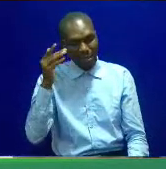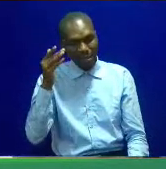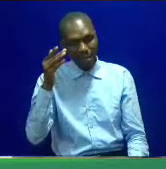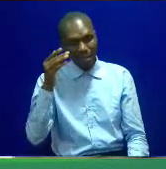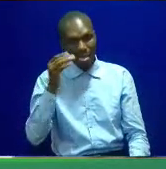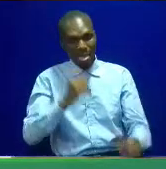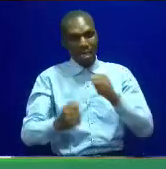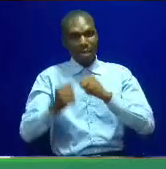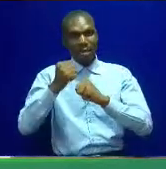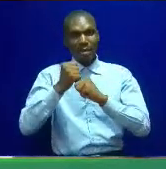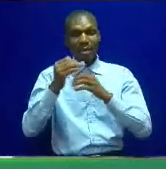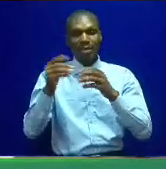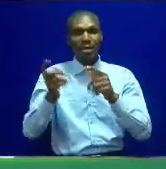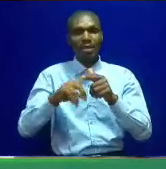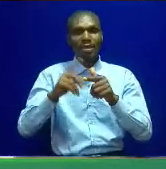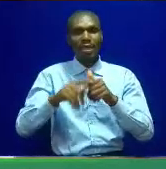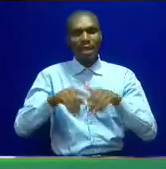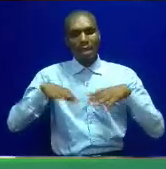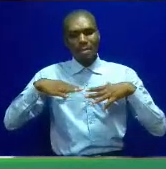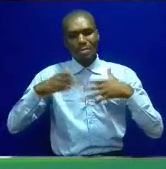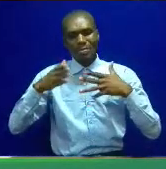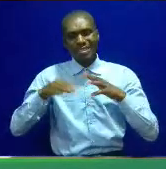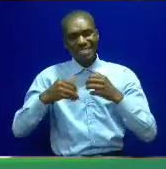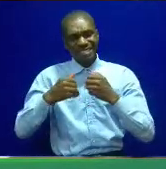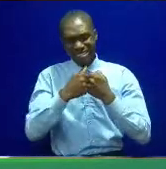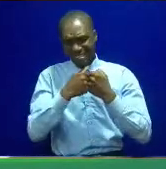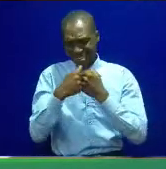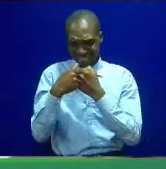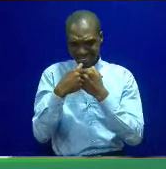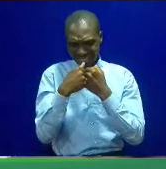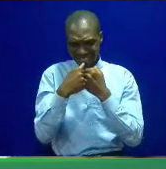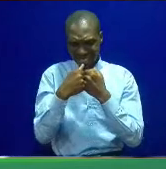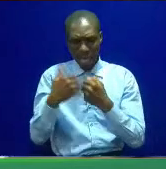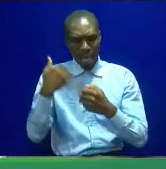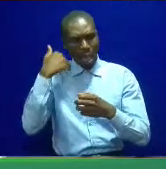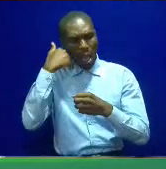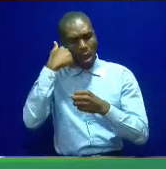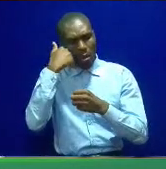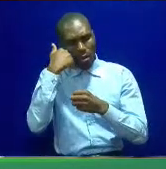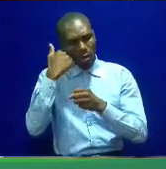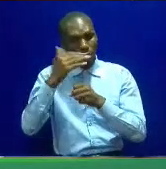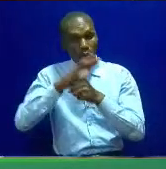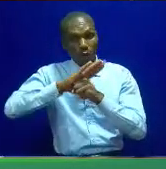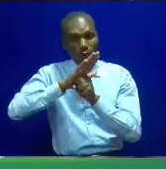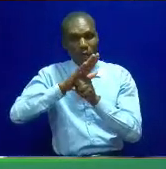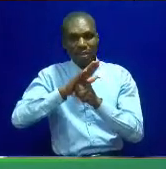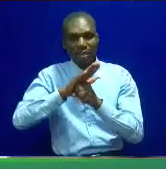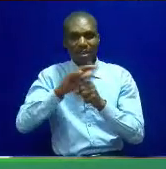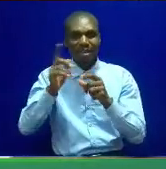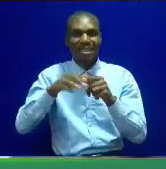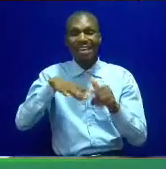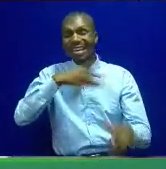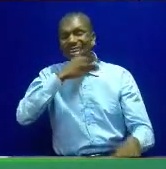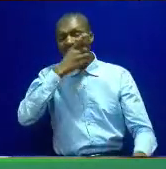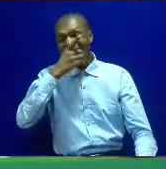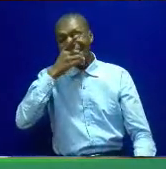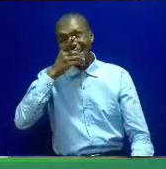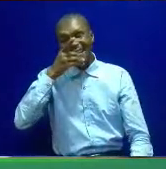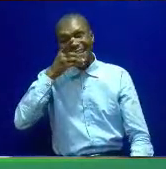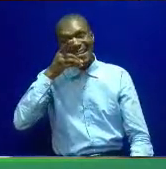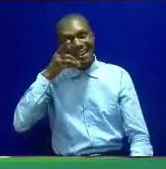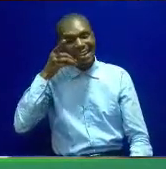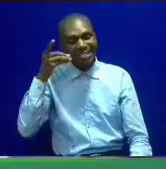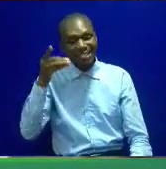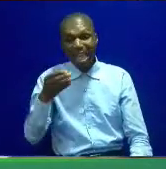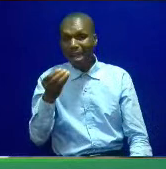omwa ko yo aba minto ko atobero move corona yonsi gasoa mura kera bonsi oga cha mangane chinda